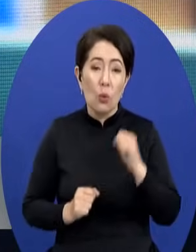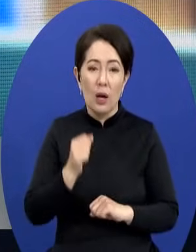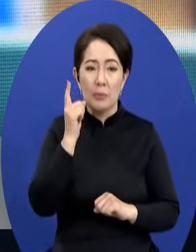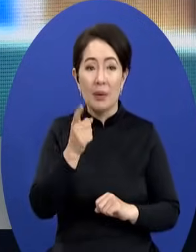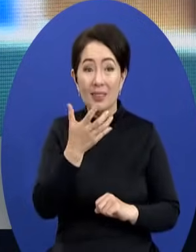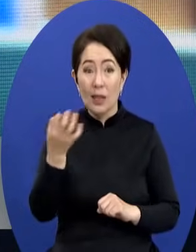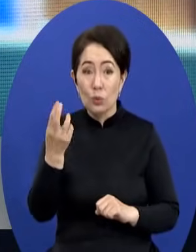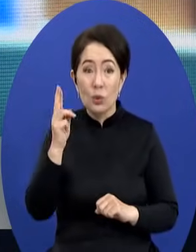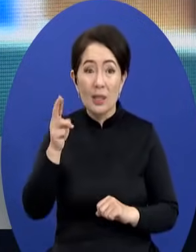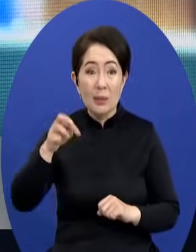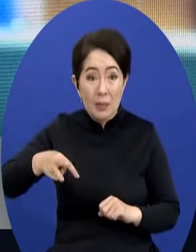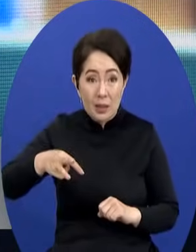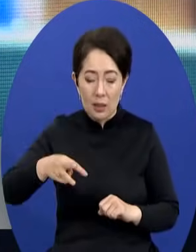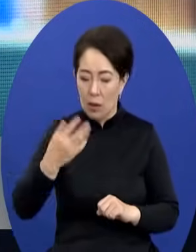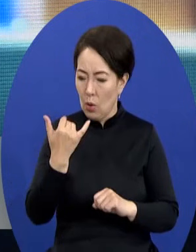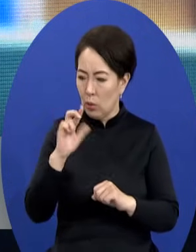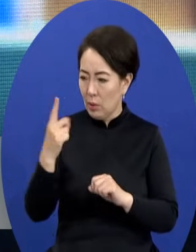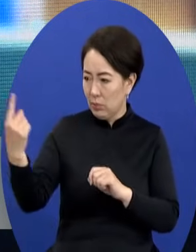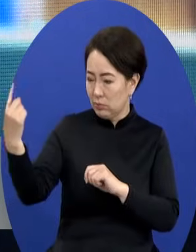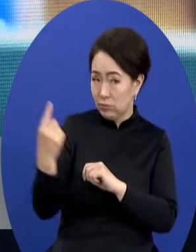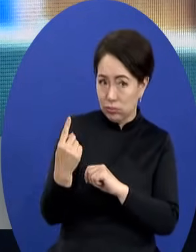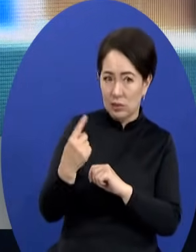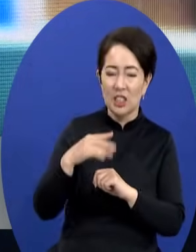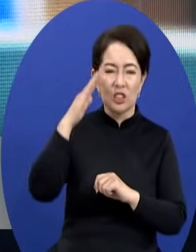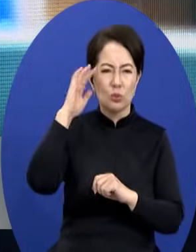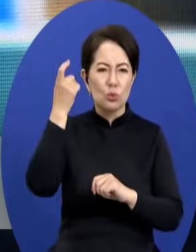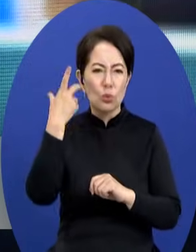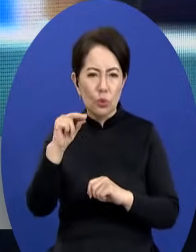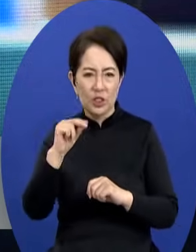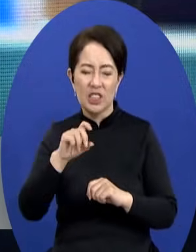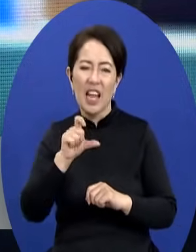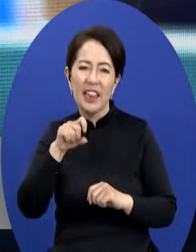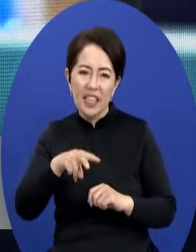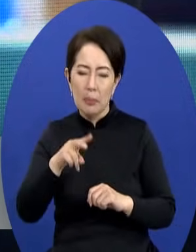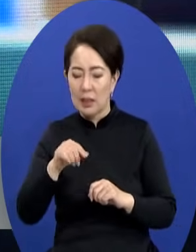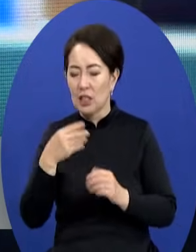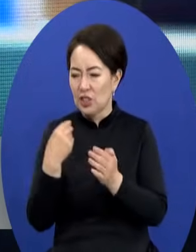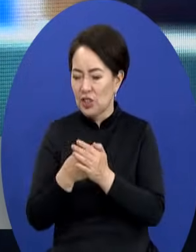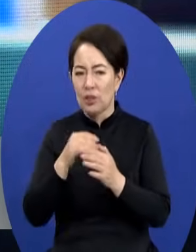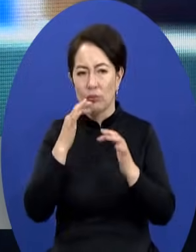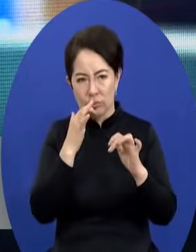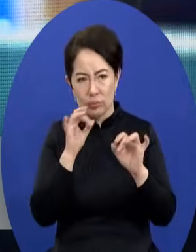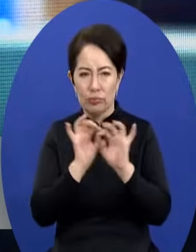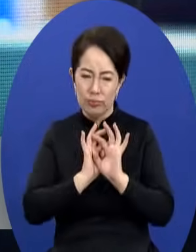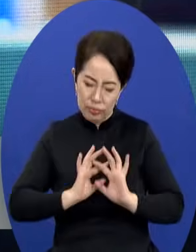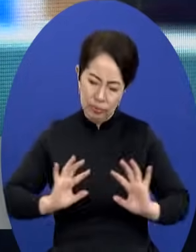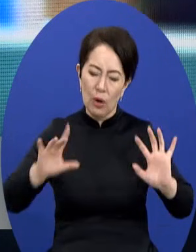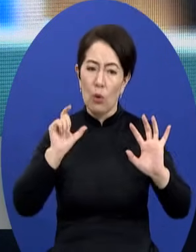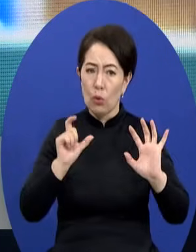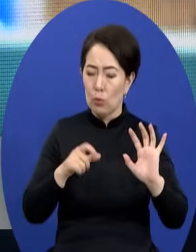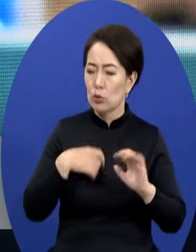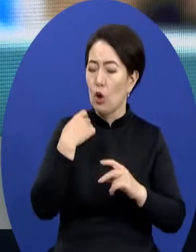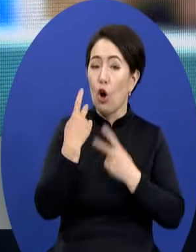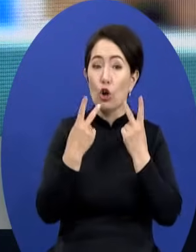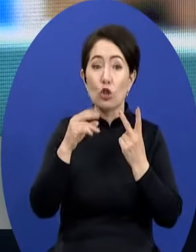нийслэл хот дэрсэн түүнийг ухтан зэвсэг түчний хуурай замын цэргийн команд болон элит метлон үлгэр жишээ үлээвэр найрал хөгжмийн бий бүрэлдэхүүн